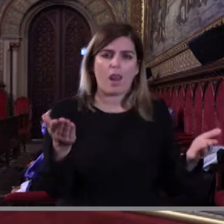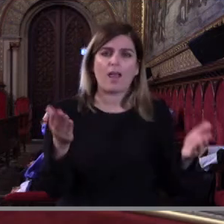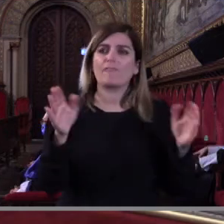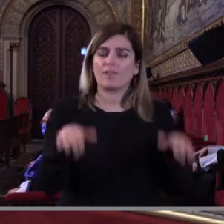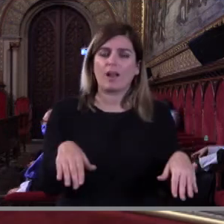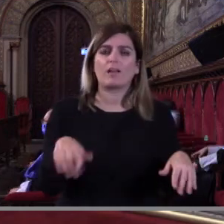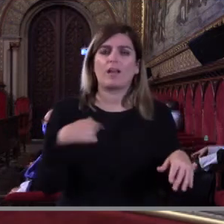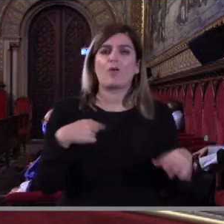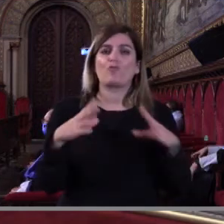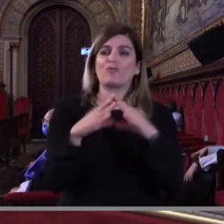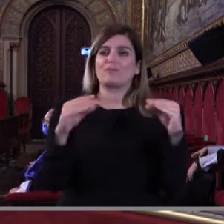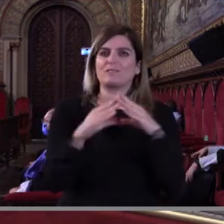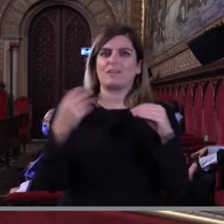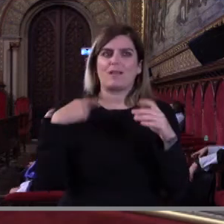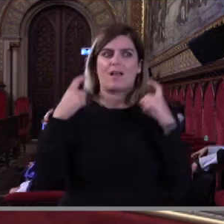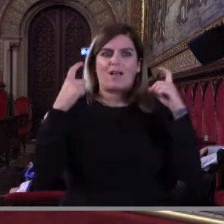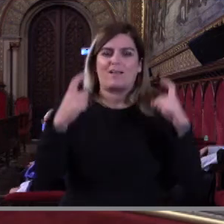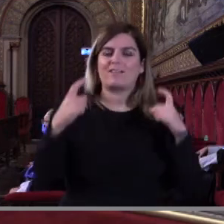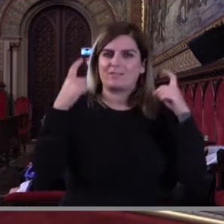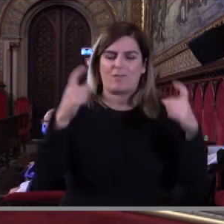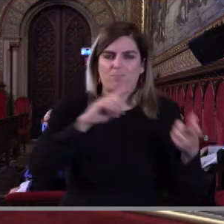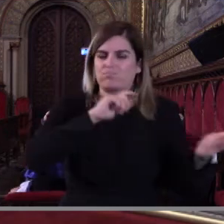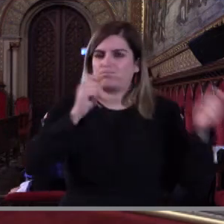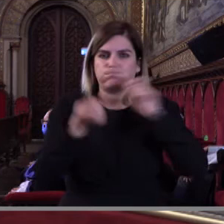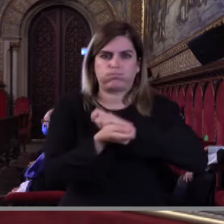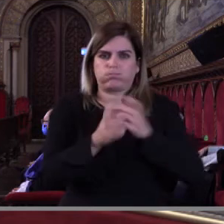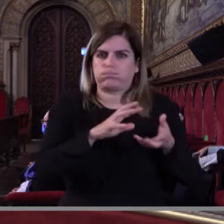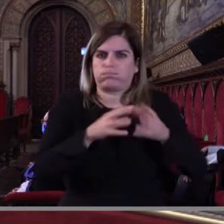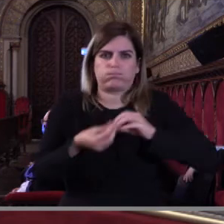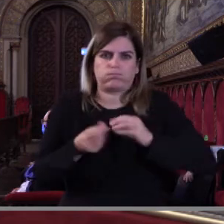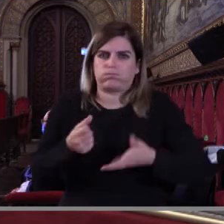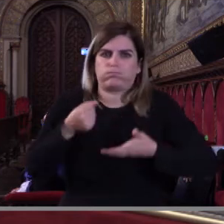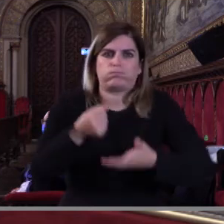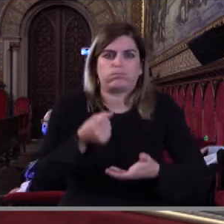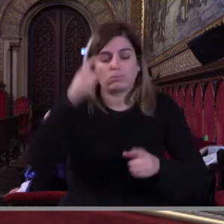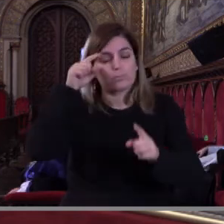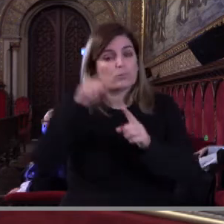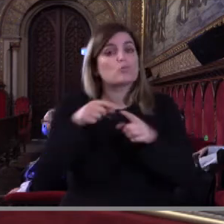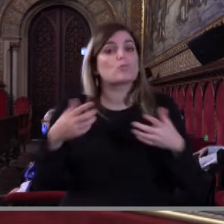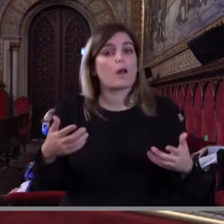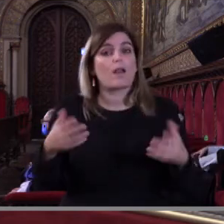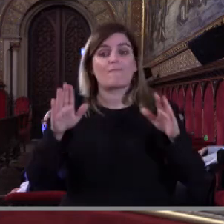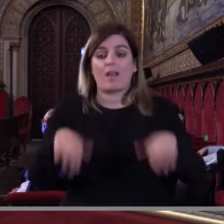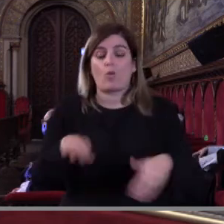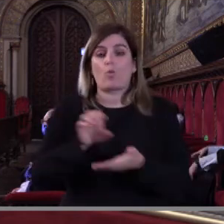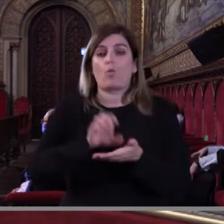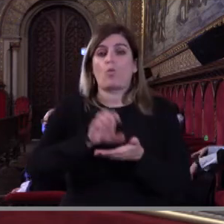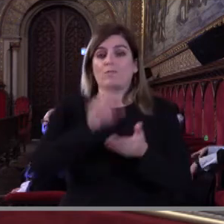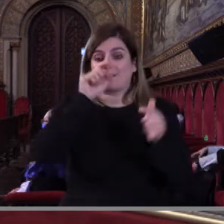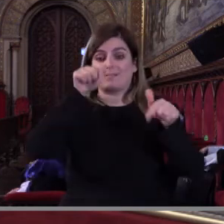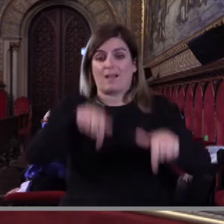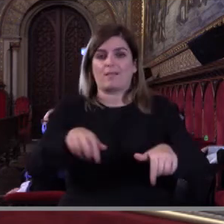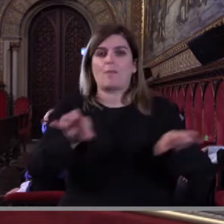doncs, les universitats han fet un gran esforç d'adaptació, d'inversió, per tal de que aquest curs acadèmic es